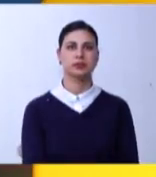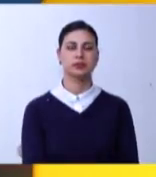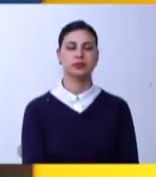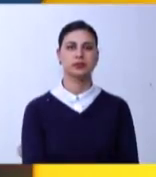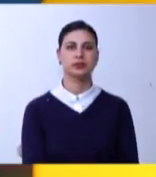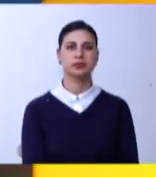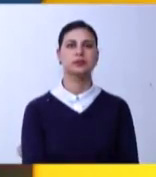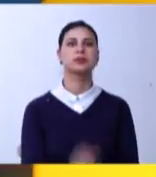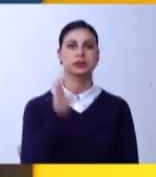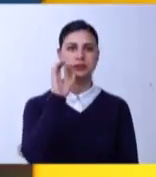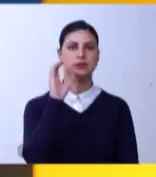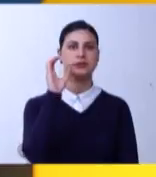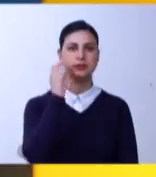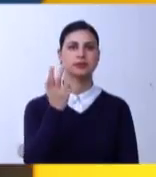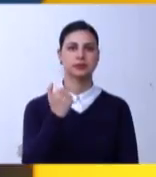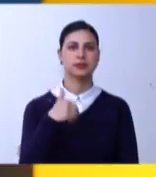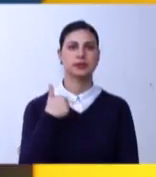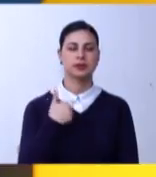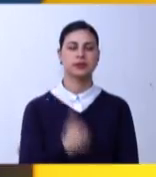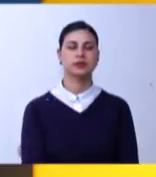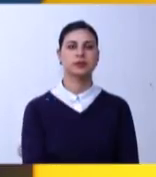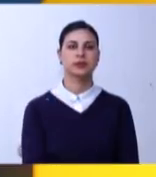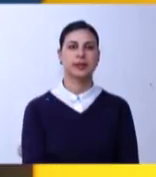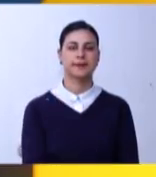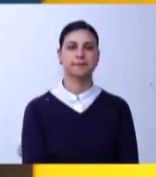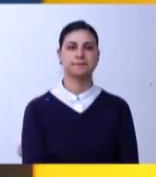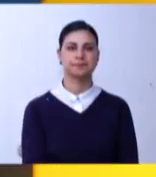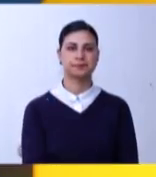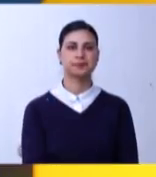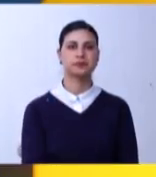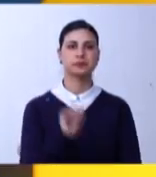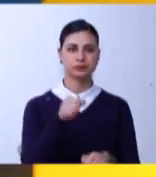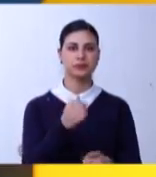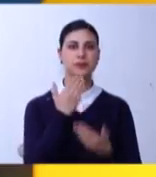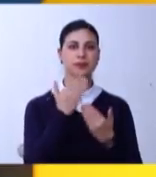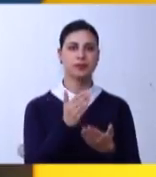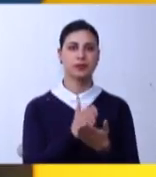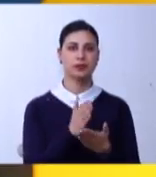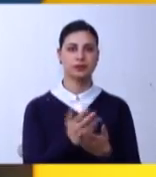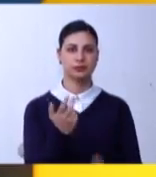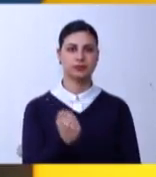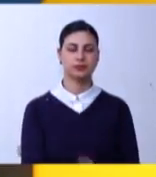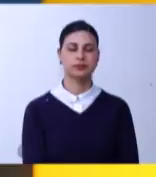დილამშვიდობისა, გისმენთ? დილამშვიდობისა. გამარჯობა. ეჭვი გვაქვს თქვენ იცით კითხვაზე პასუხი, ხომ?